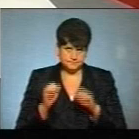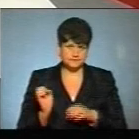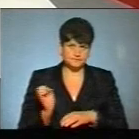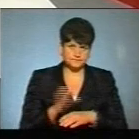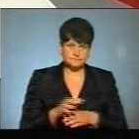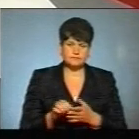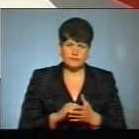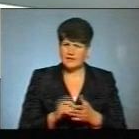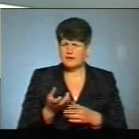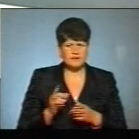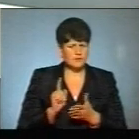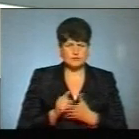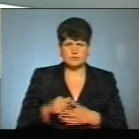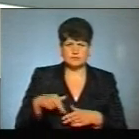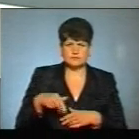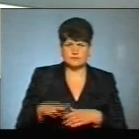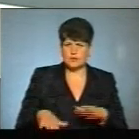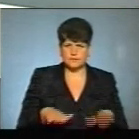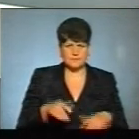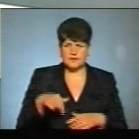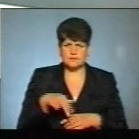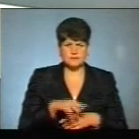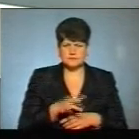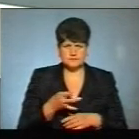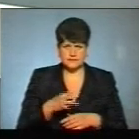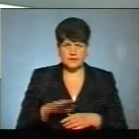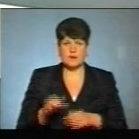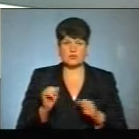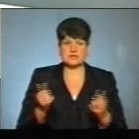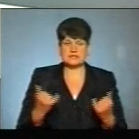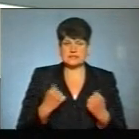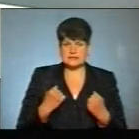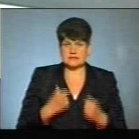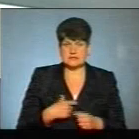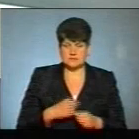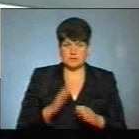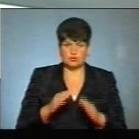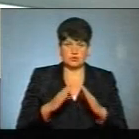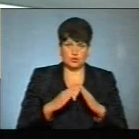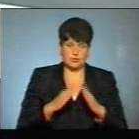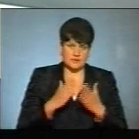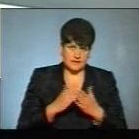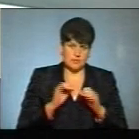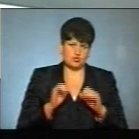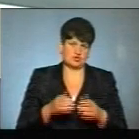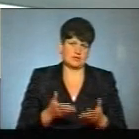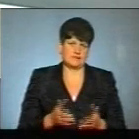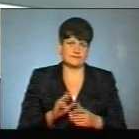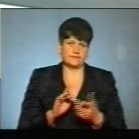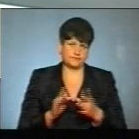документи, знайти службу зайнятості, не контактувати ні з ким, оберігати себе, бути вдома. Така можливість є.